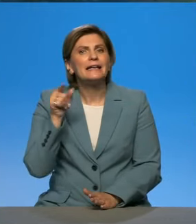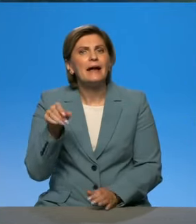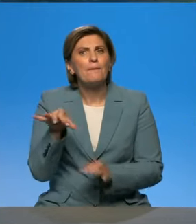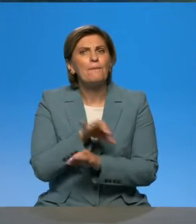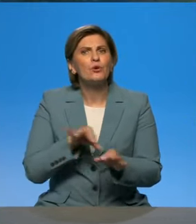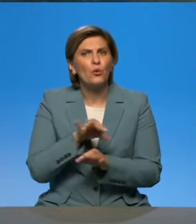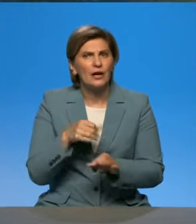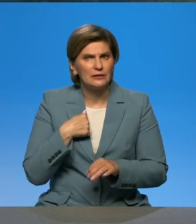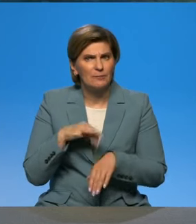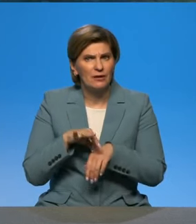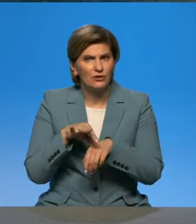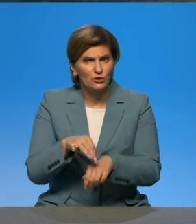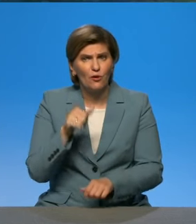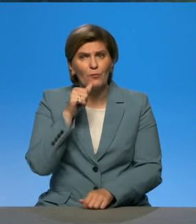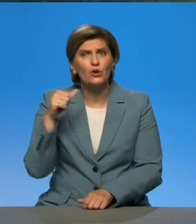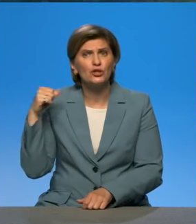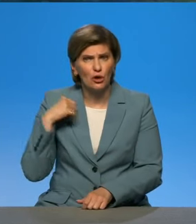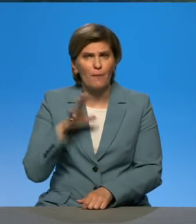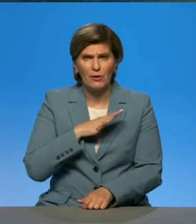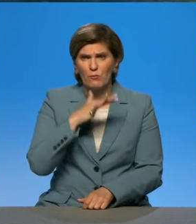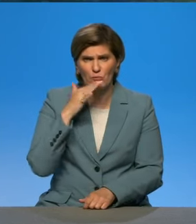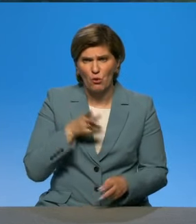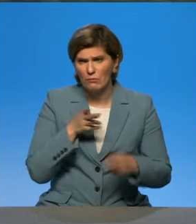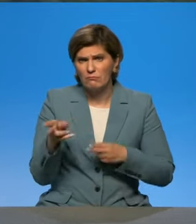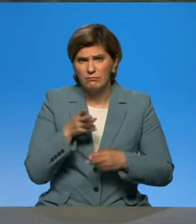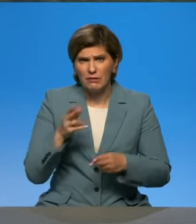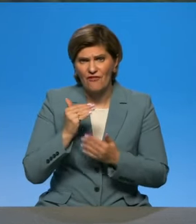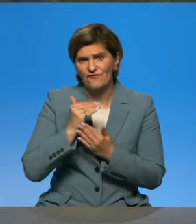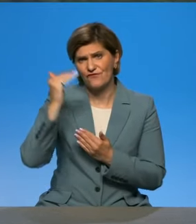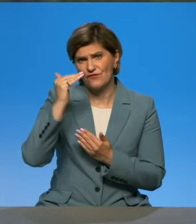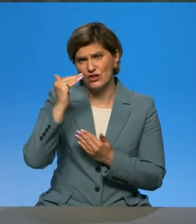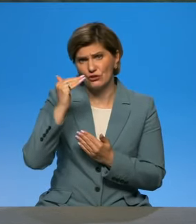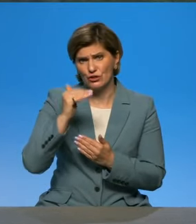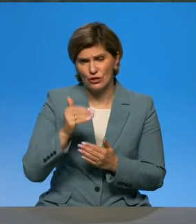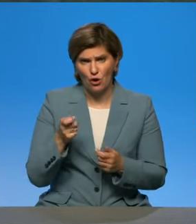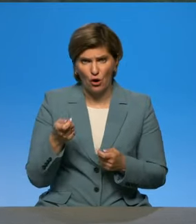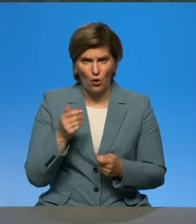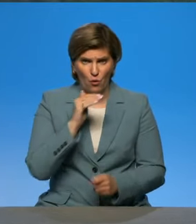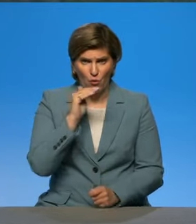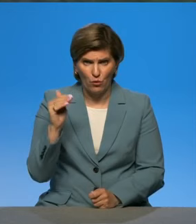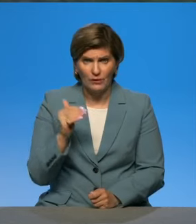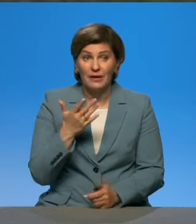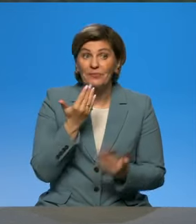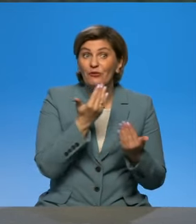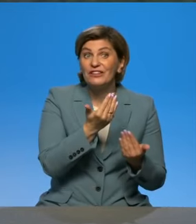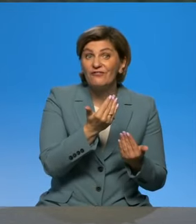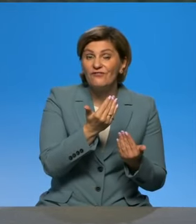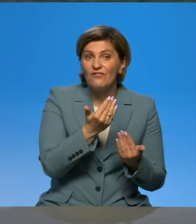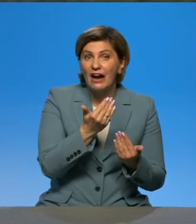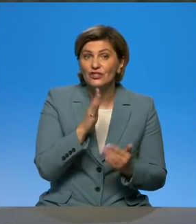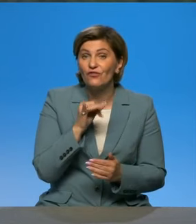было много визитов на высшем уровне, но мы тоже там как-то присутствуем. Вот ваш фонд, какие проекты реализуем? Что